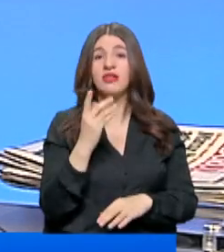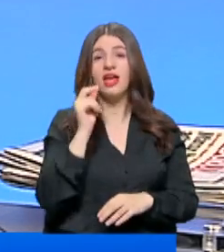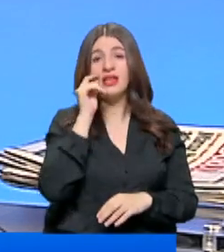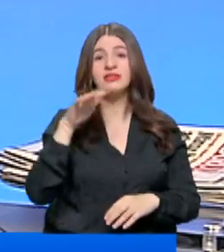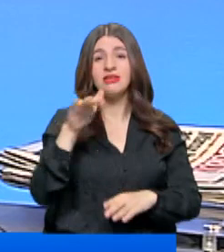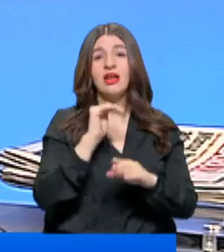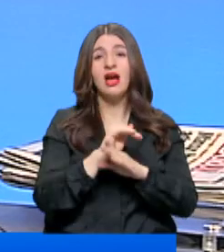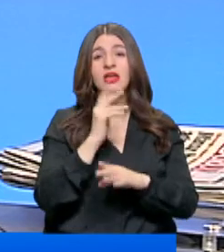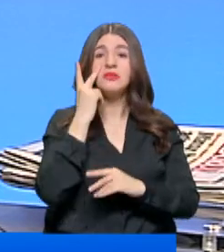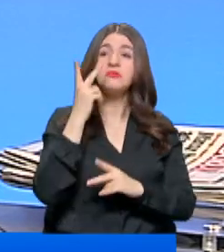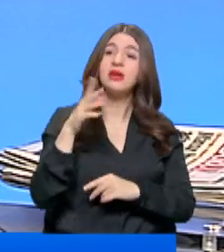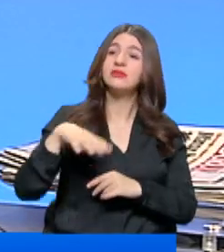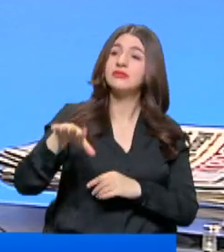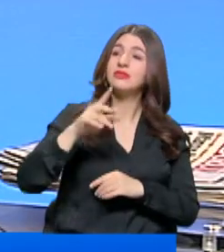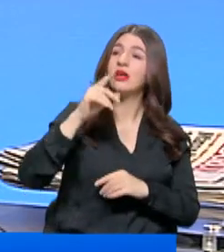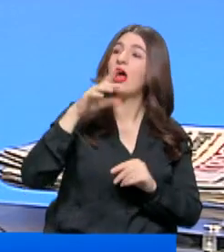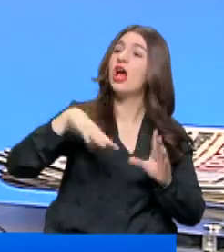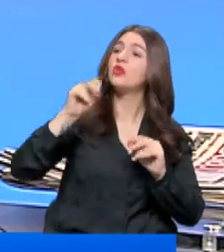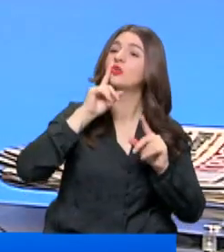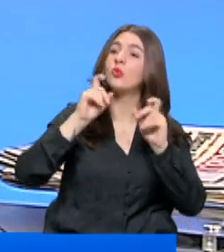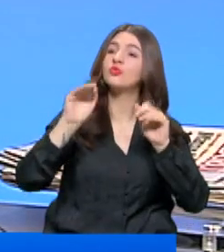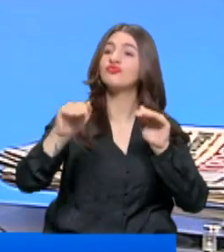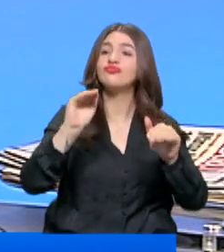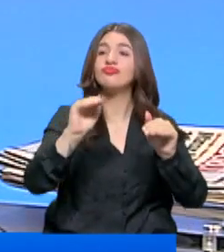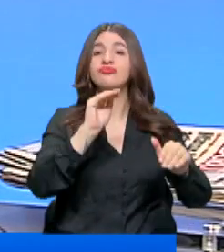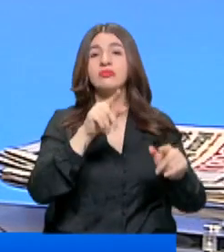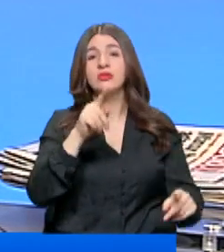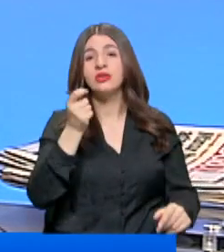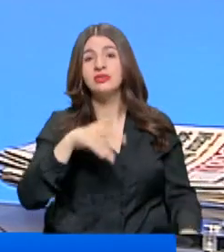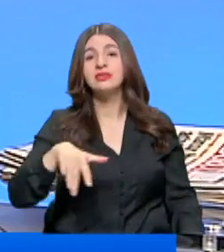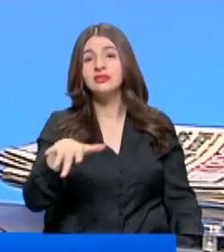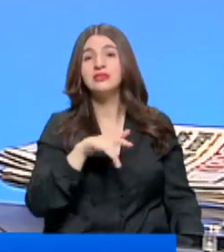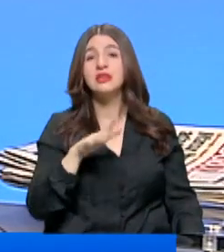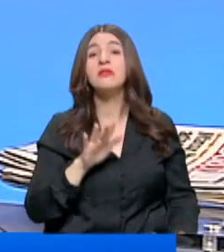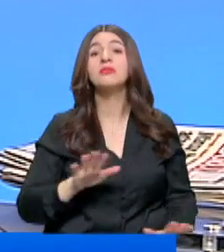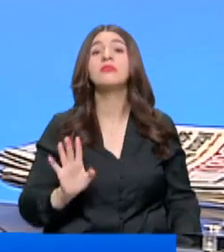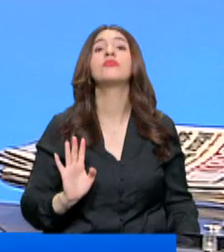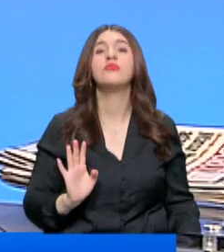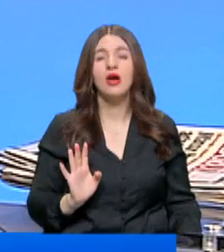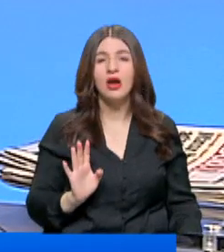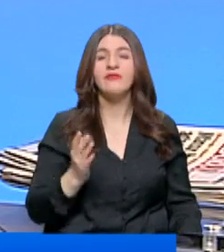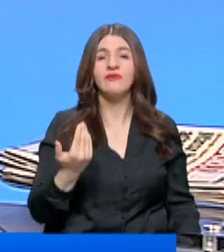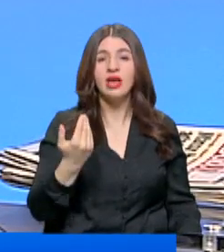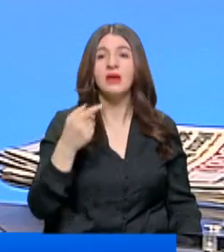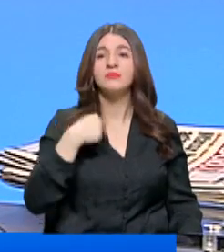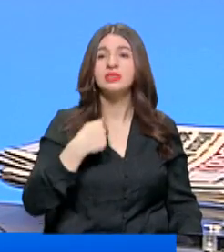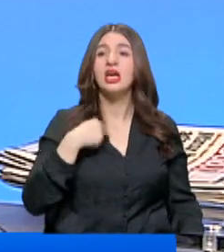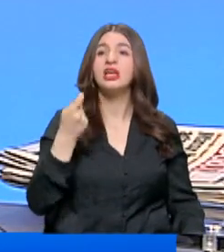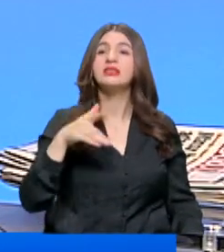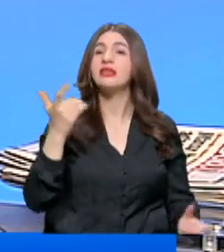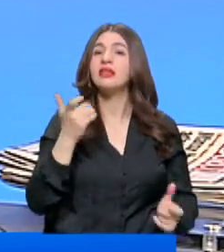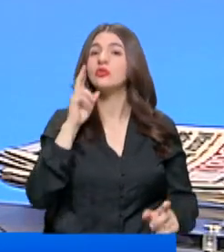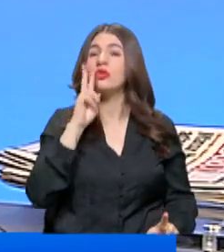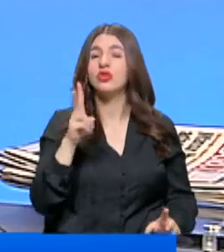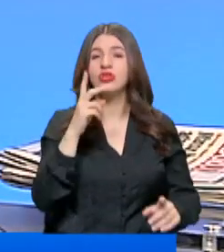İnsanların hayatına baktığınızda insanları sorduğunuzda o işsizlik bitmiyor ve biz işsizliğin nerede